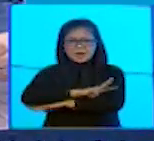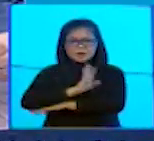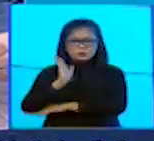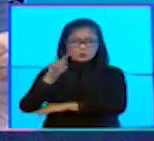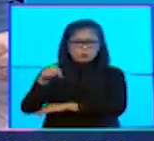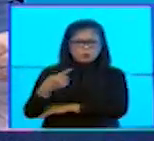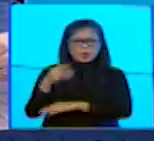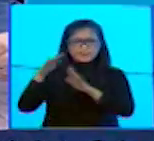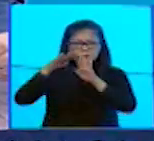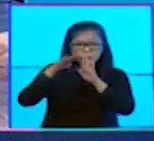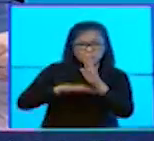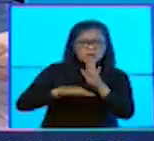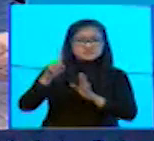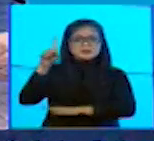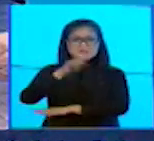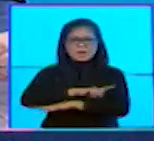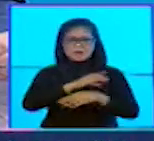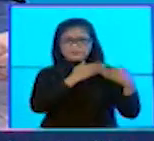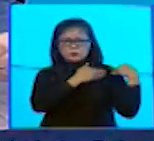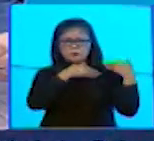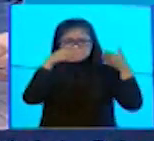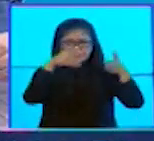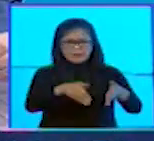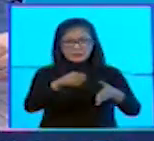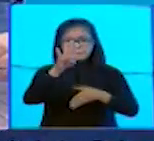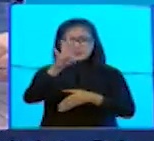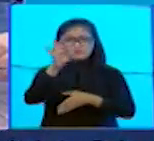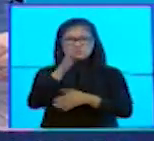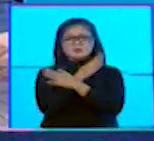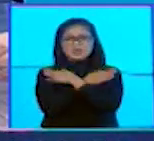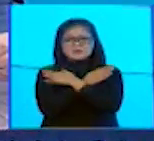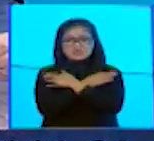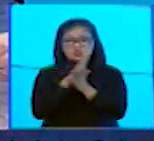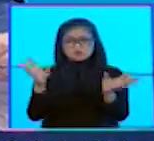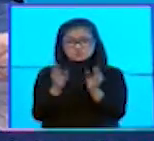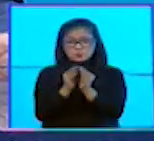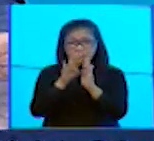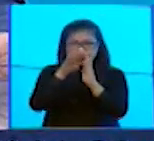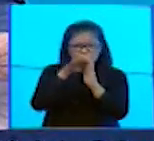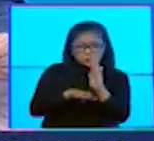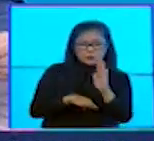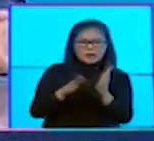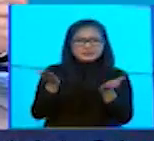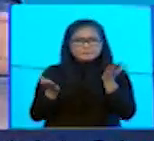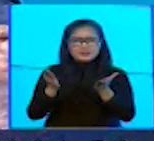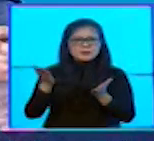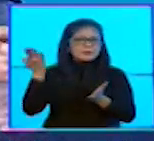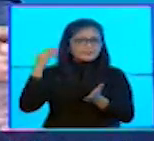petugas memakamkan sekitar 40 jenazah. Jumlah ini berkurang dibanding puncaknya, di mana pemakaman